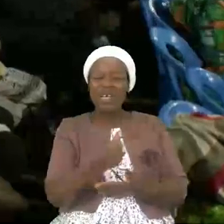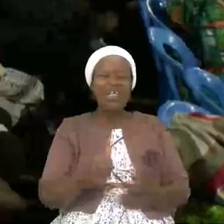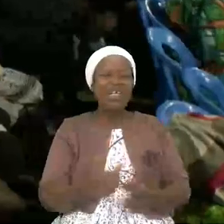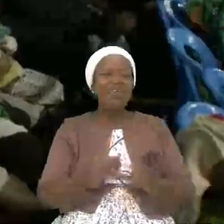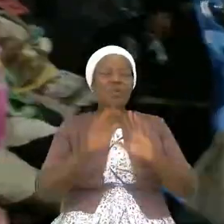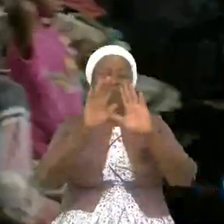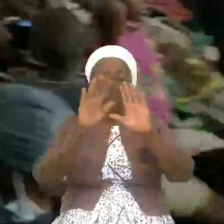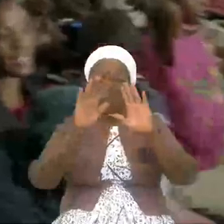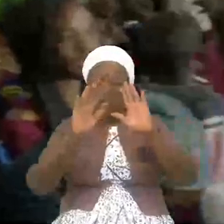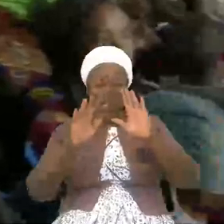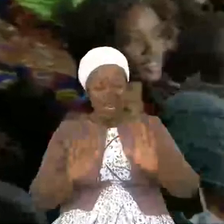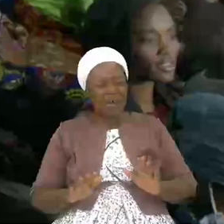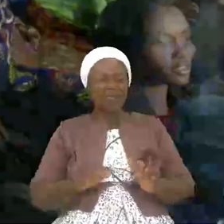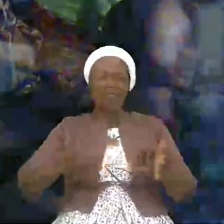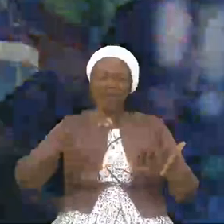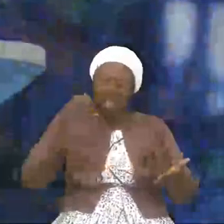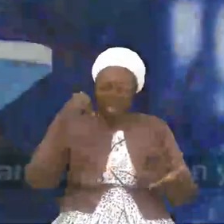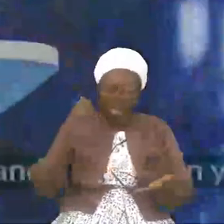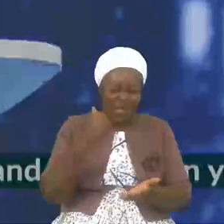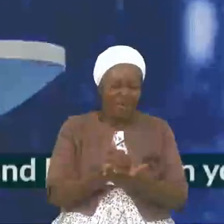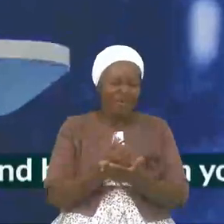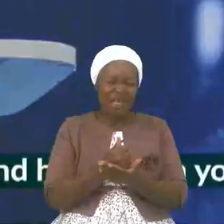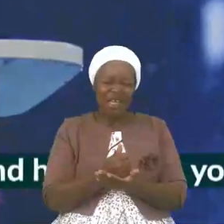Un Amen mondial.